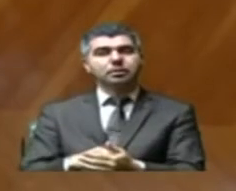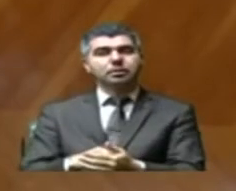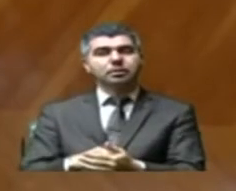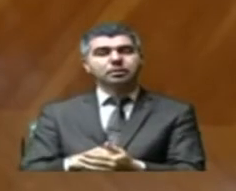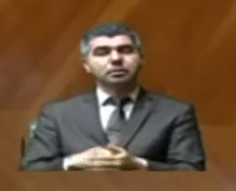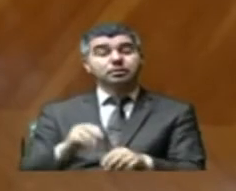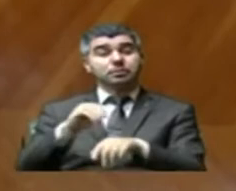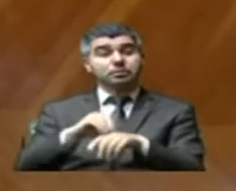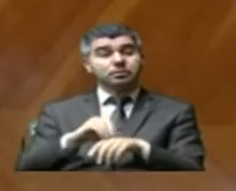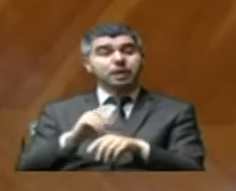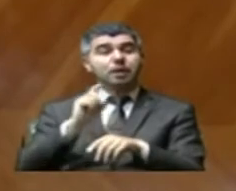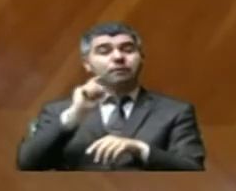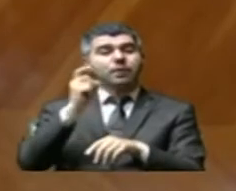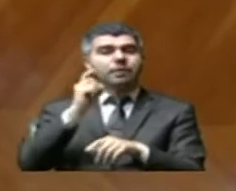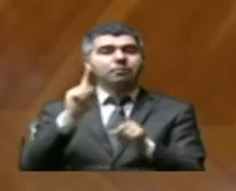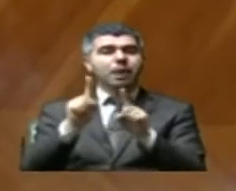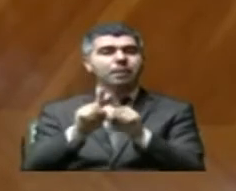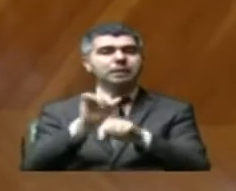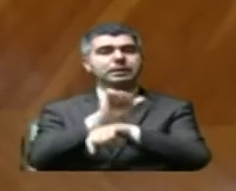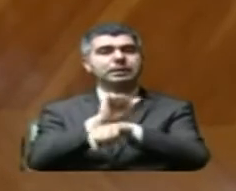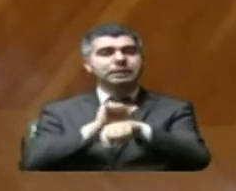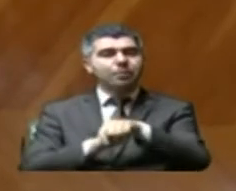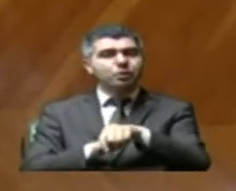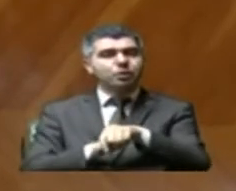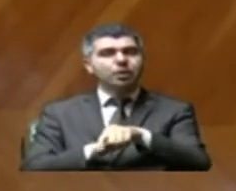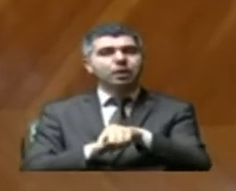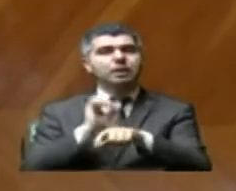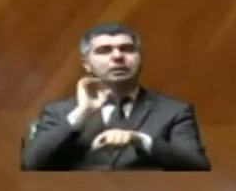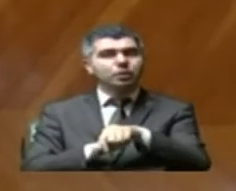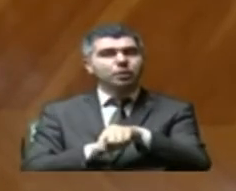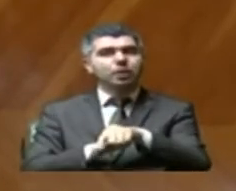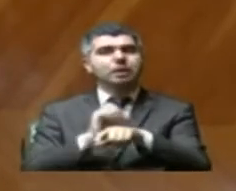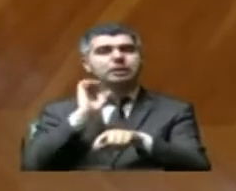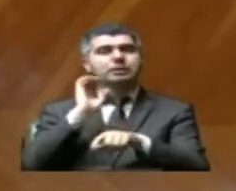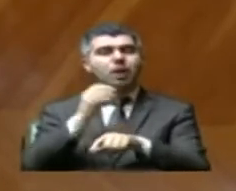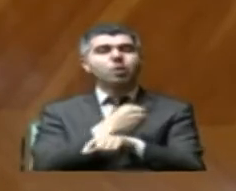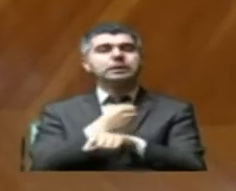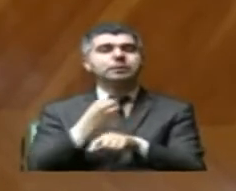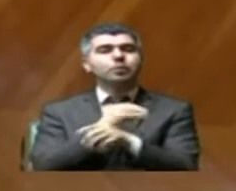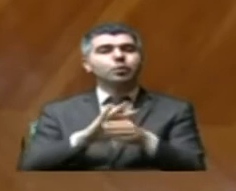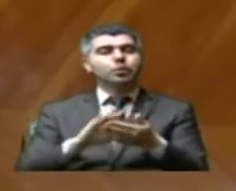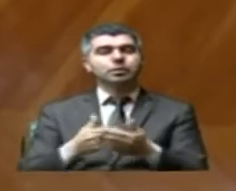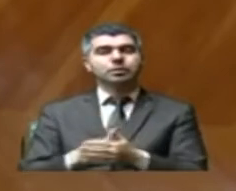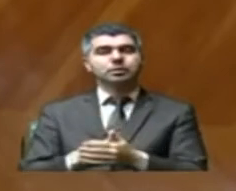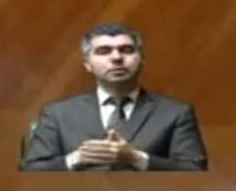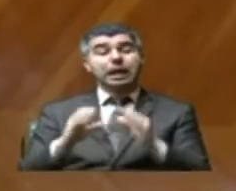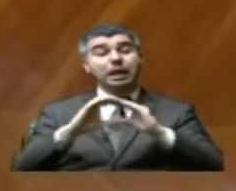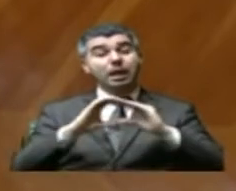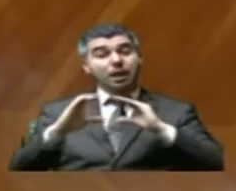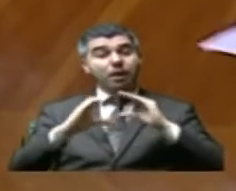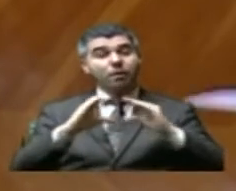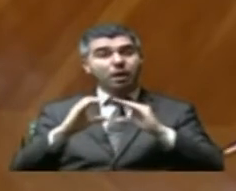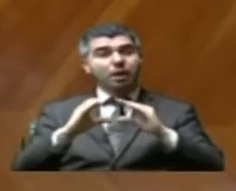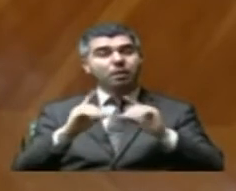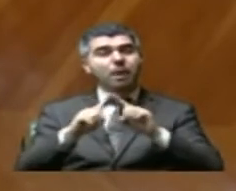المنحة الأقدامية والانخراط في صندوق الوطن للضمان الاجتماعي والتأمين الإجباري على المرض. الحوار كان قائما، وقف واحد المدة. أنا لما